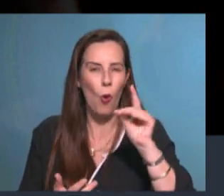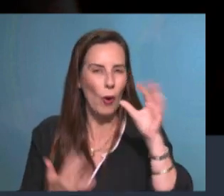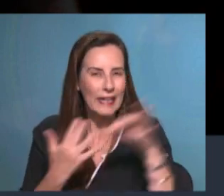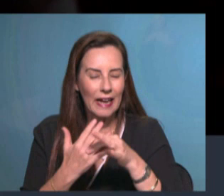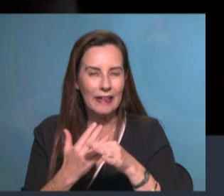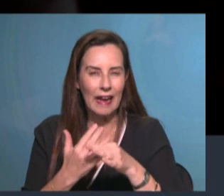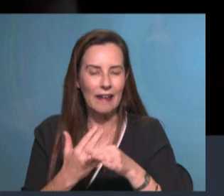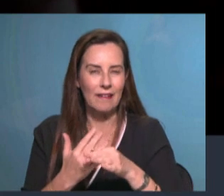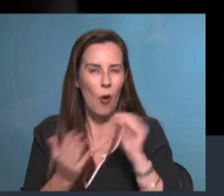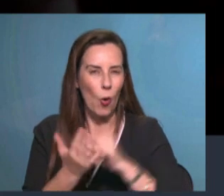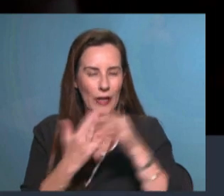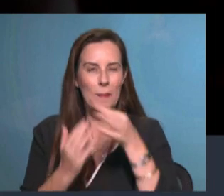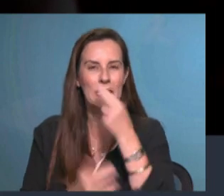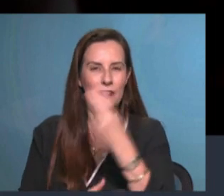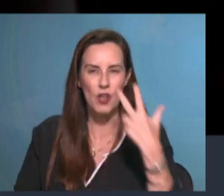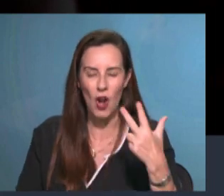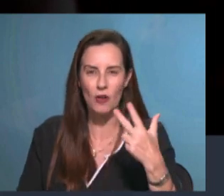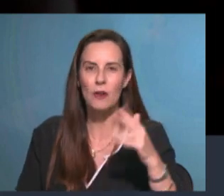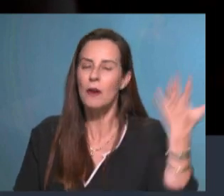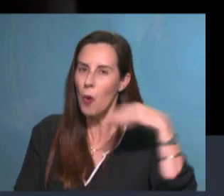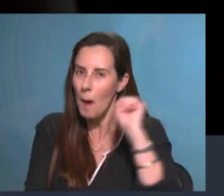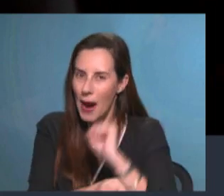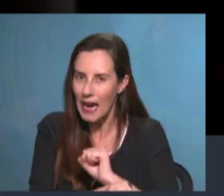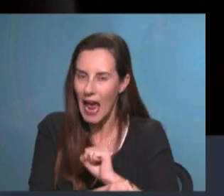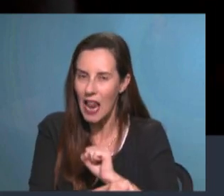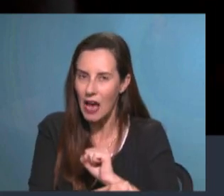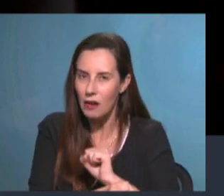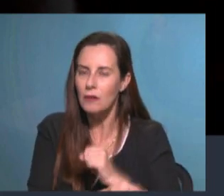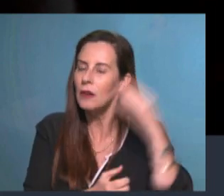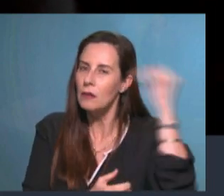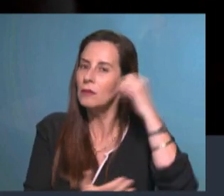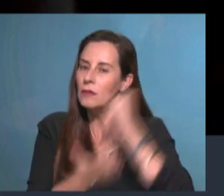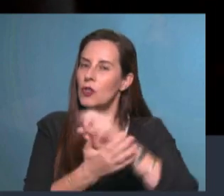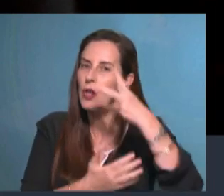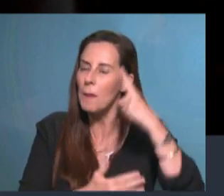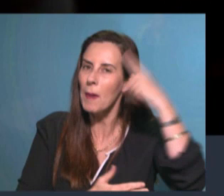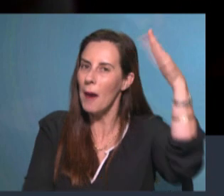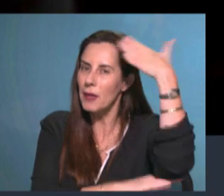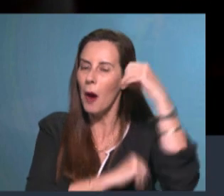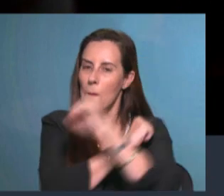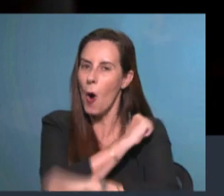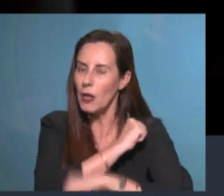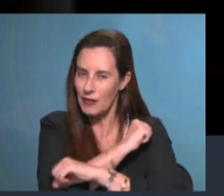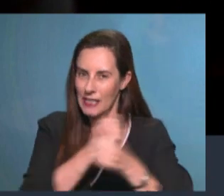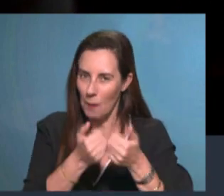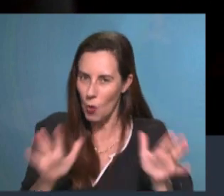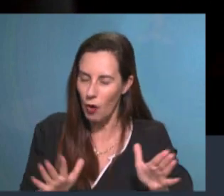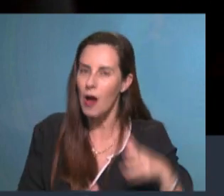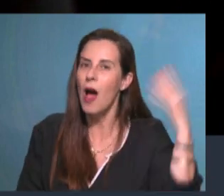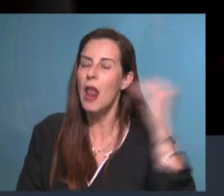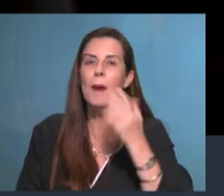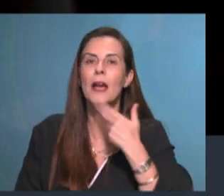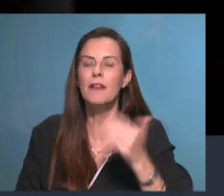בגיל 23. במהלך שנותיו בכלא, השלים תואר שני במדע המדינה באוניברסיטה הפתוחה, למד